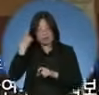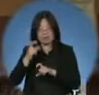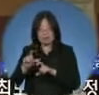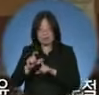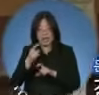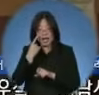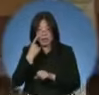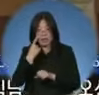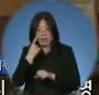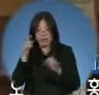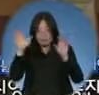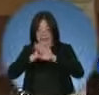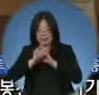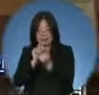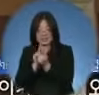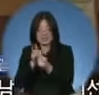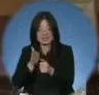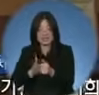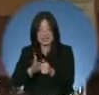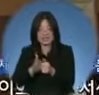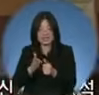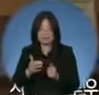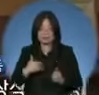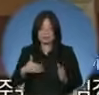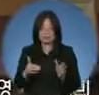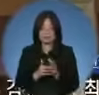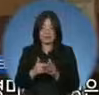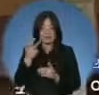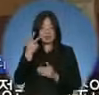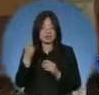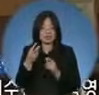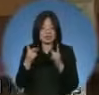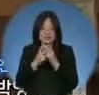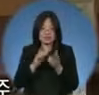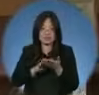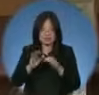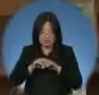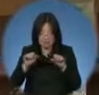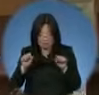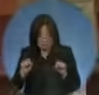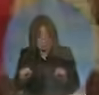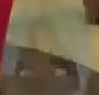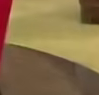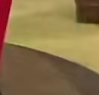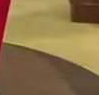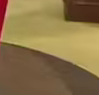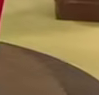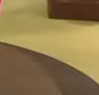궁리해보시는 그런 밤 되시길 바라면서 오늘 마무리 짓겠습니다. 다음 주에 다시 뵙죠. 안녕히 계세요.